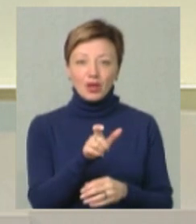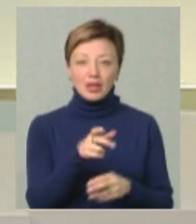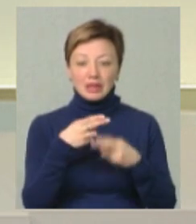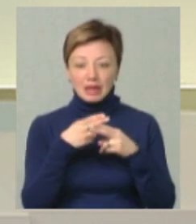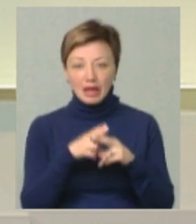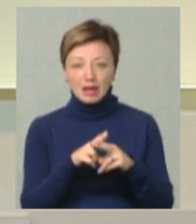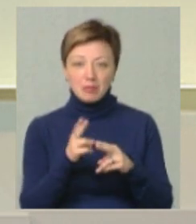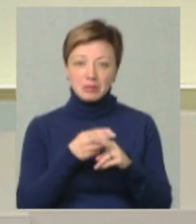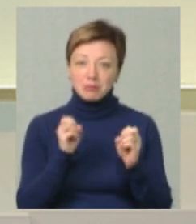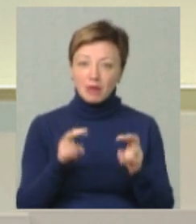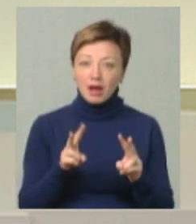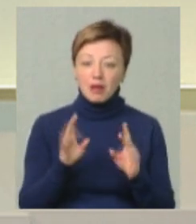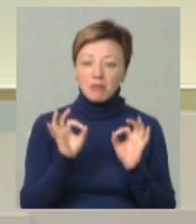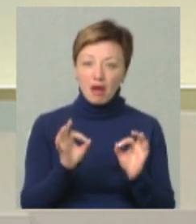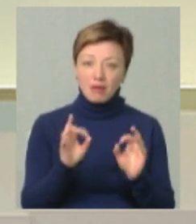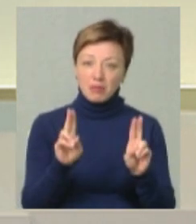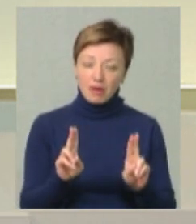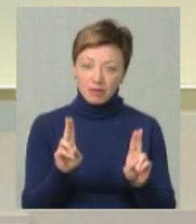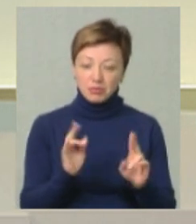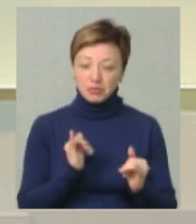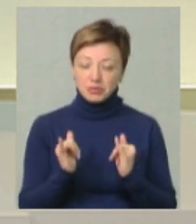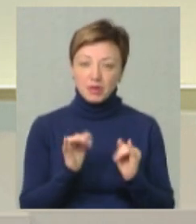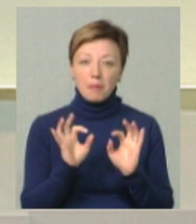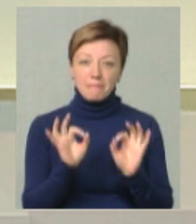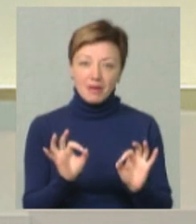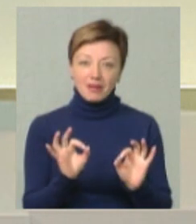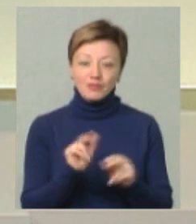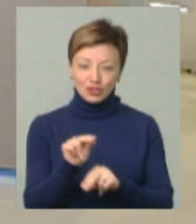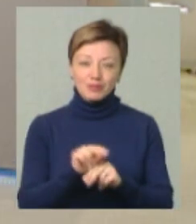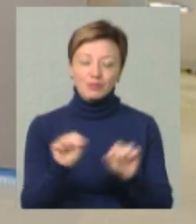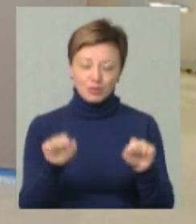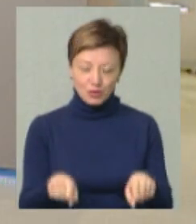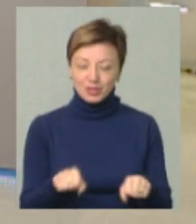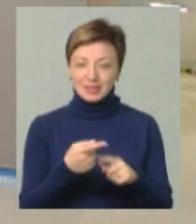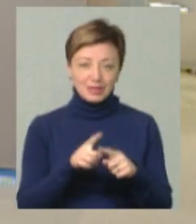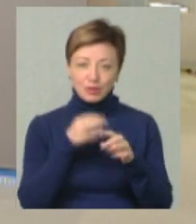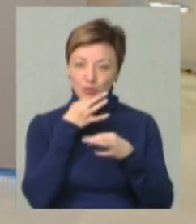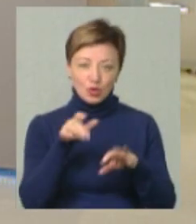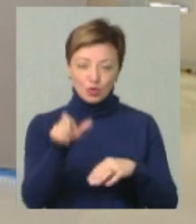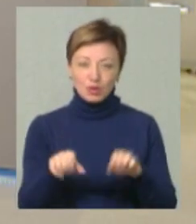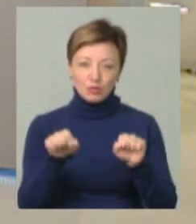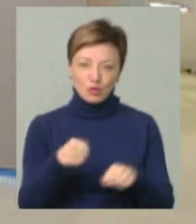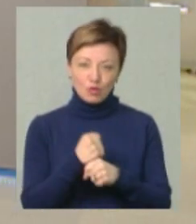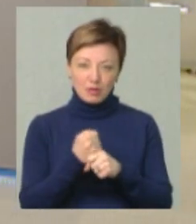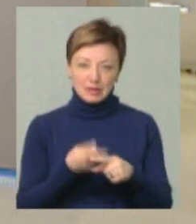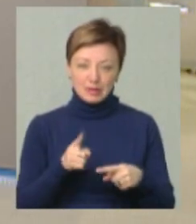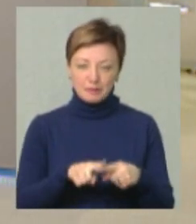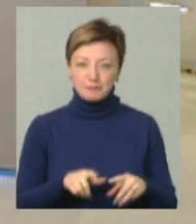техніка безпеки, і тоді, ну, розказуємо, як це правильно робити. Підвчити можете, так? Підвчити, так. Це будь-яка людина може це